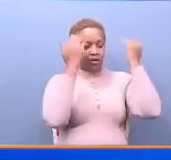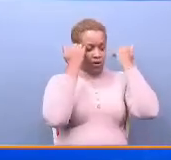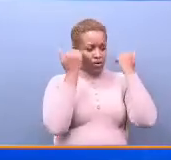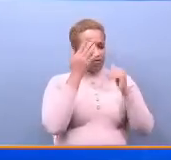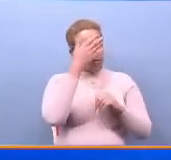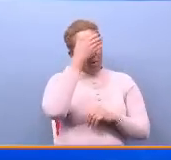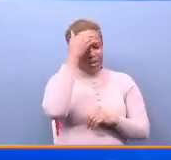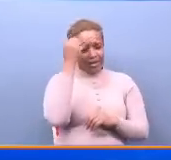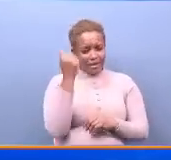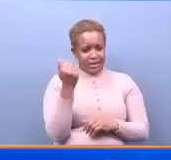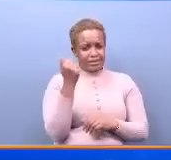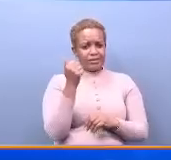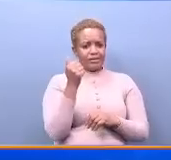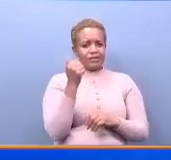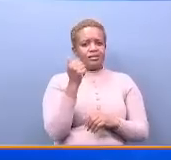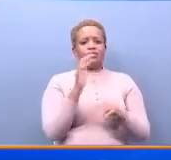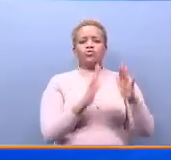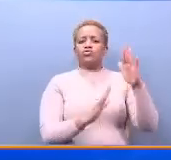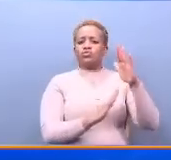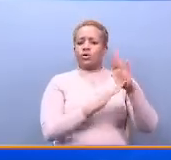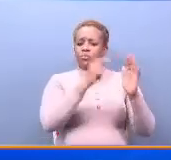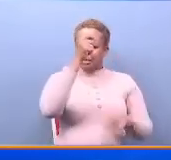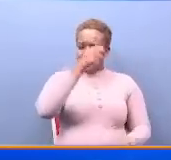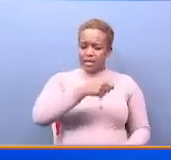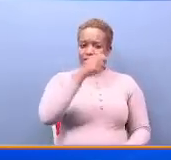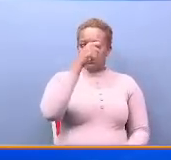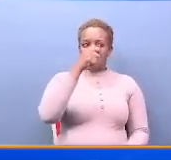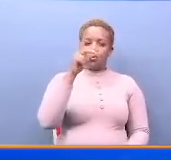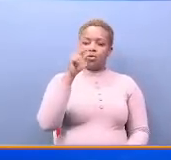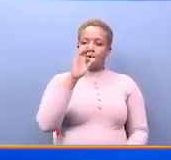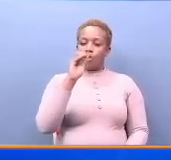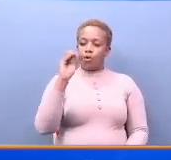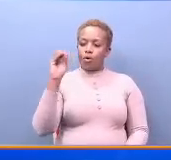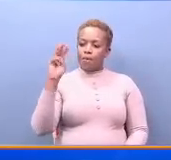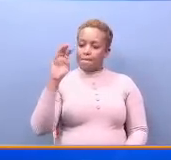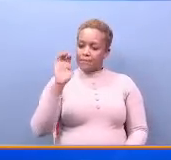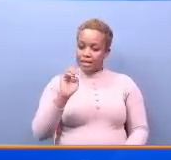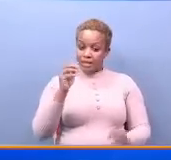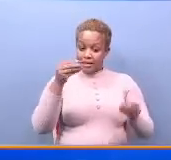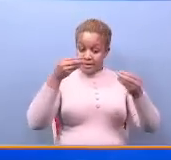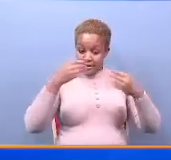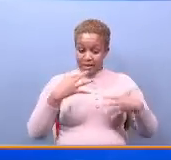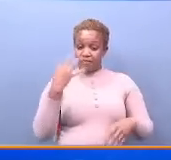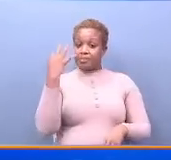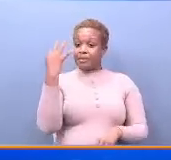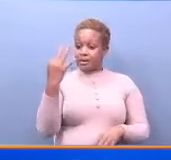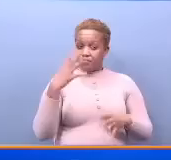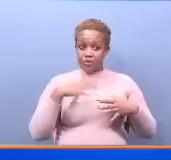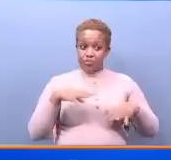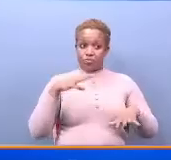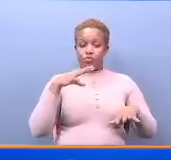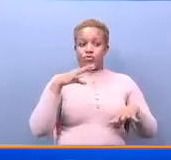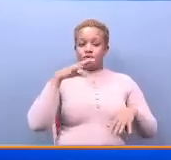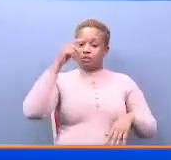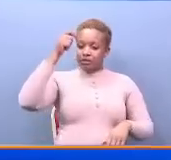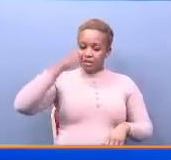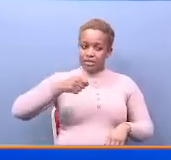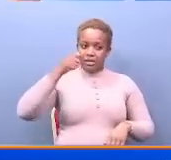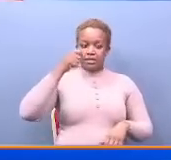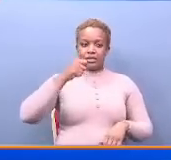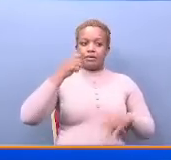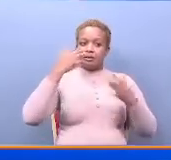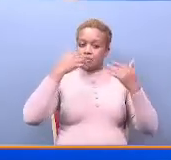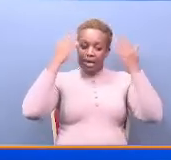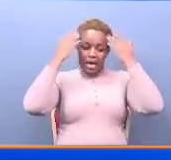inasahau kuwa Martha Koome mkubwa mahakama zote alinipatia benchi ya majaji watatu Mombasa ikiongozwa na Justice Sewe, Ongijo na Githinji.